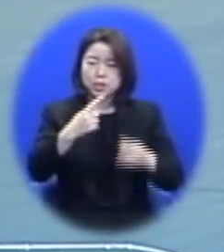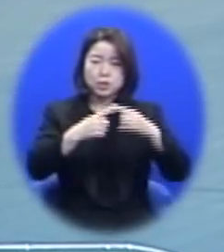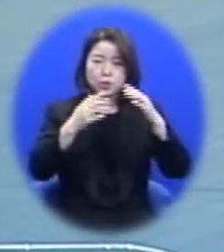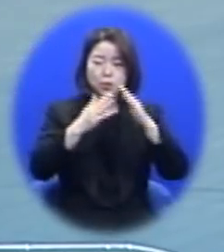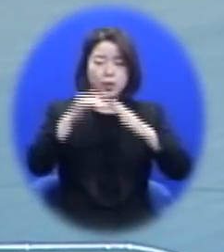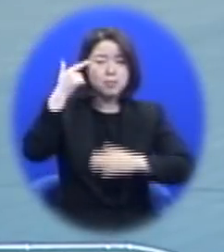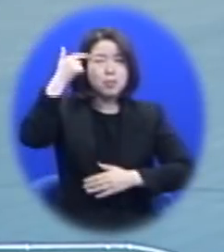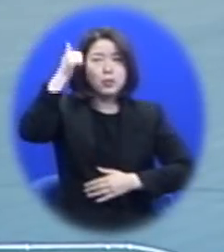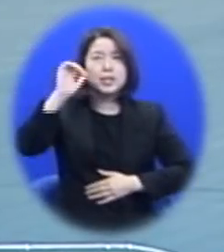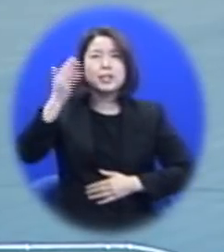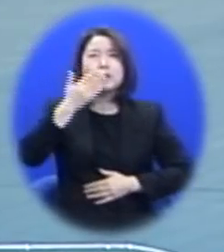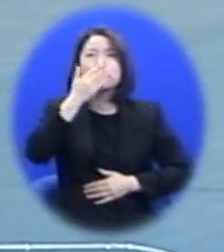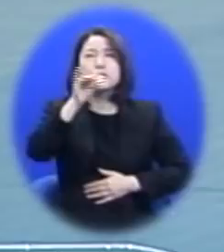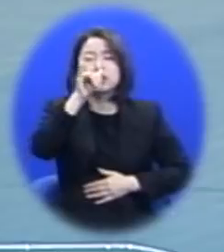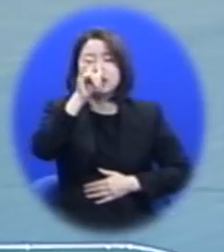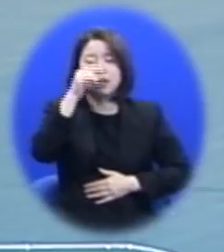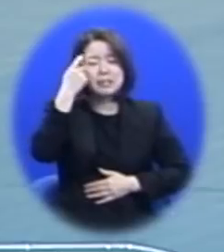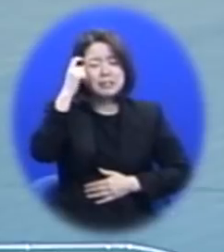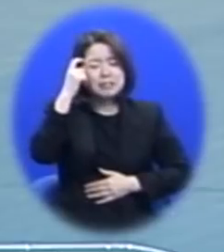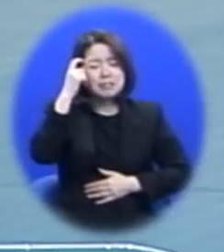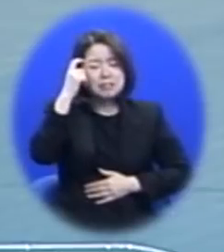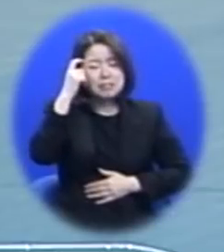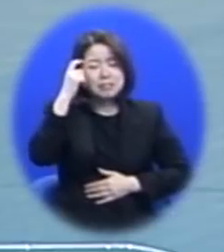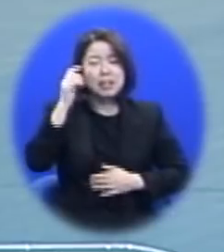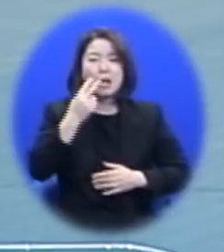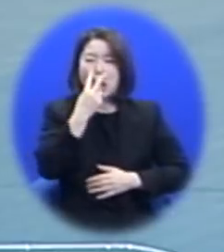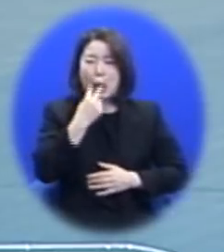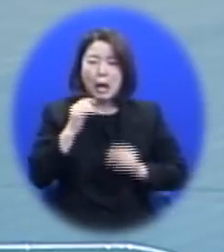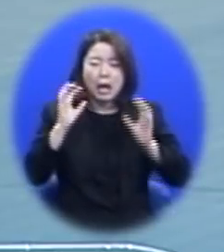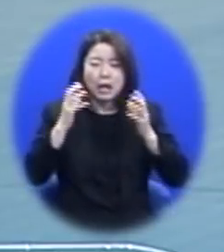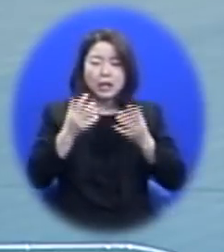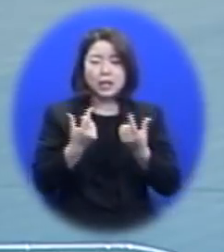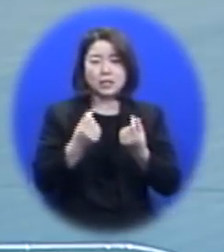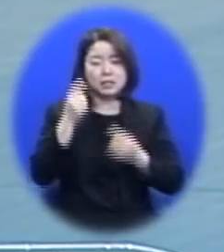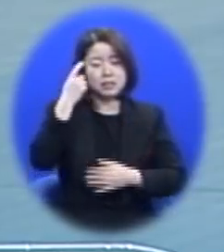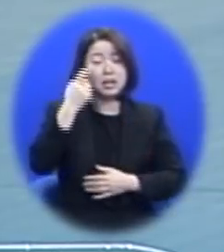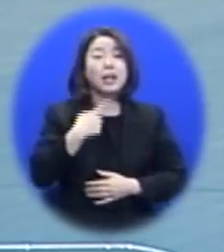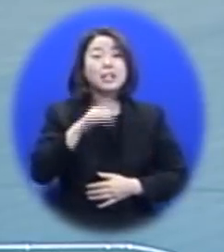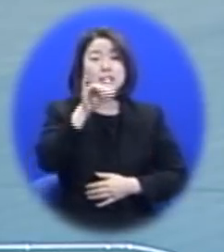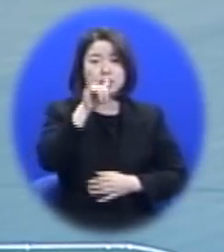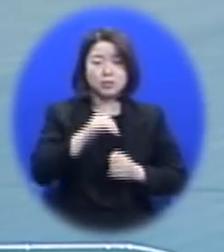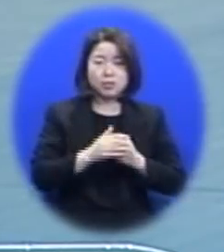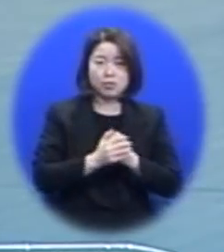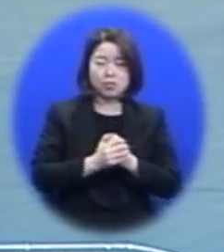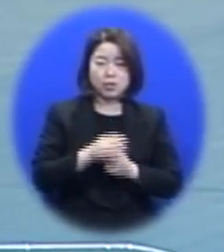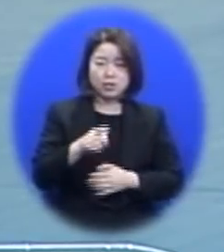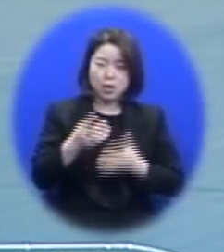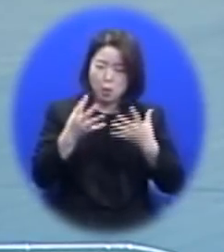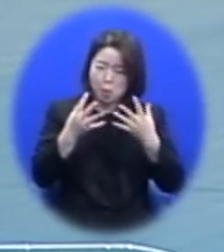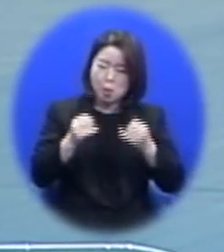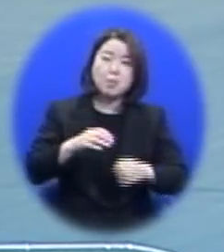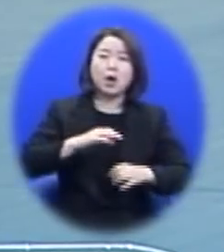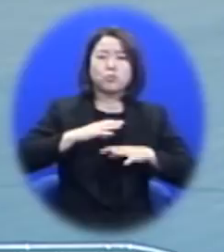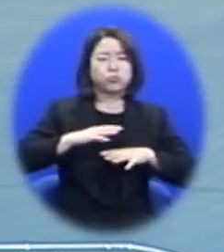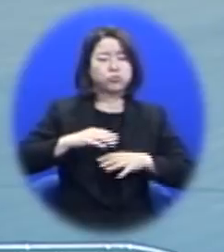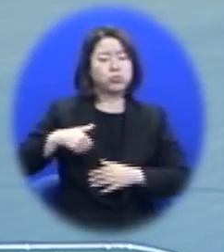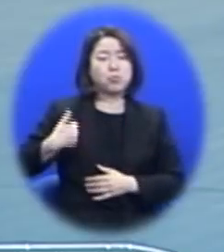않겠어요? 이런 철없는 생각을 했던 적이 있었어요. 그게 얼마나 무서운 건지